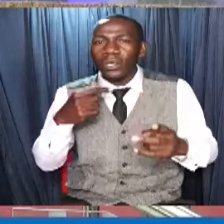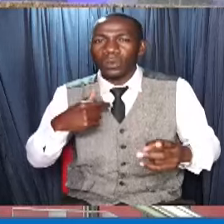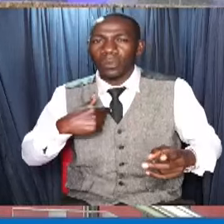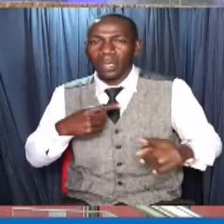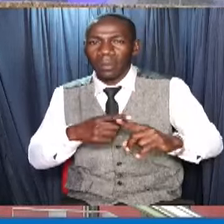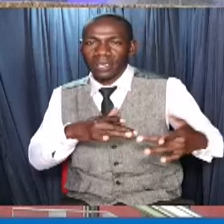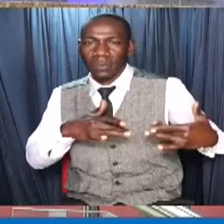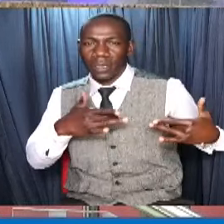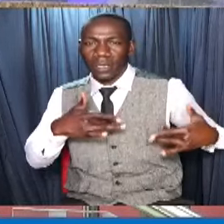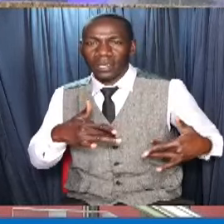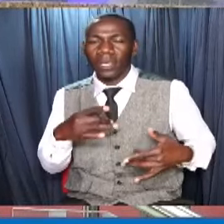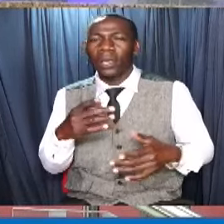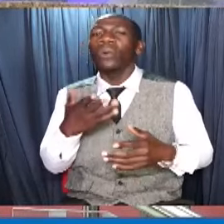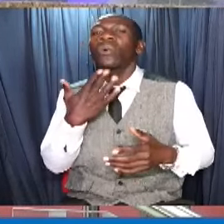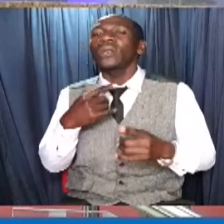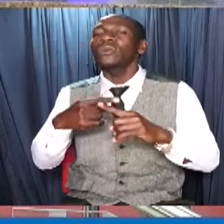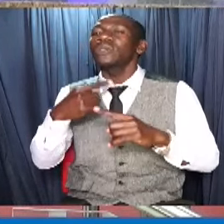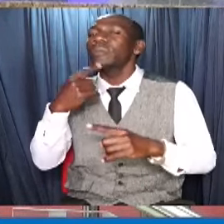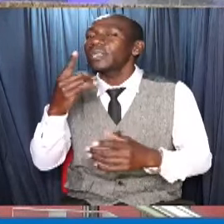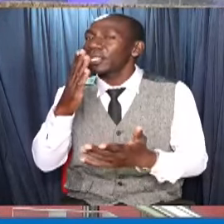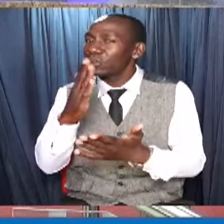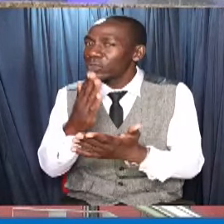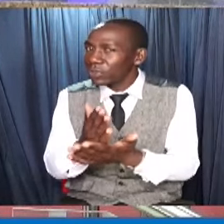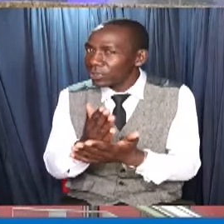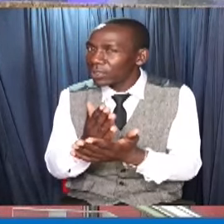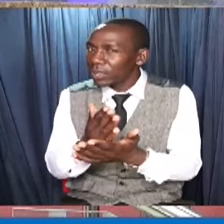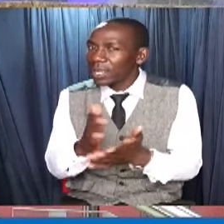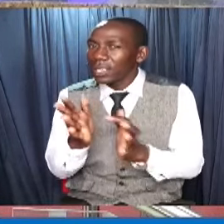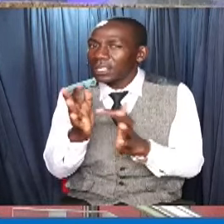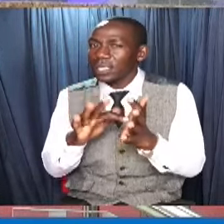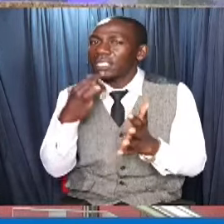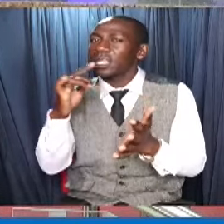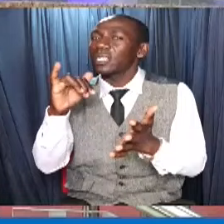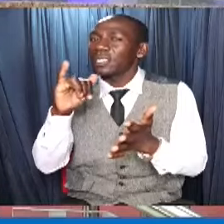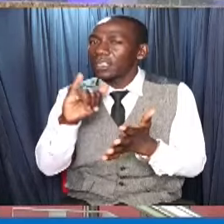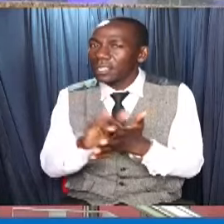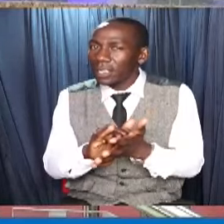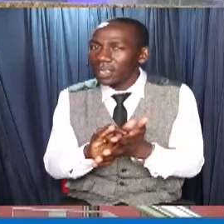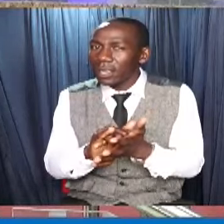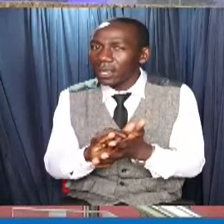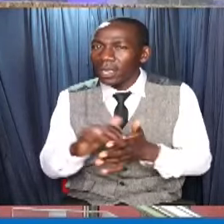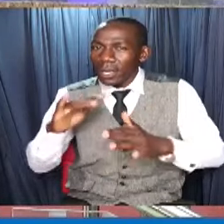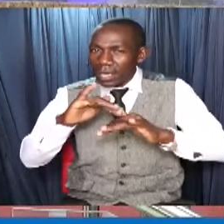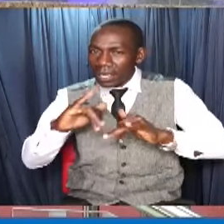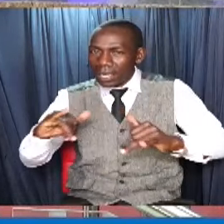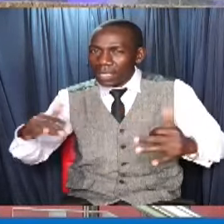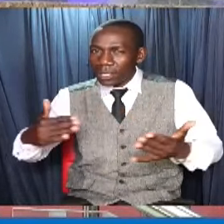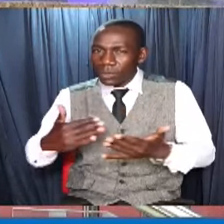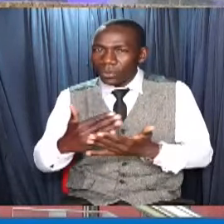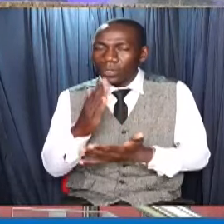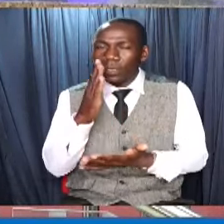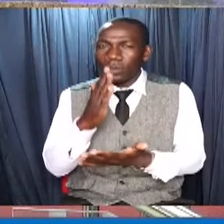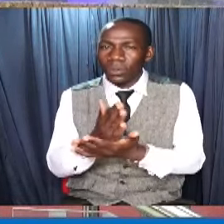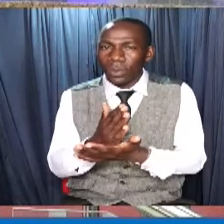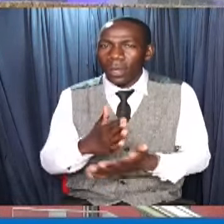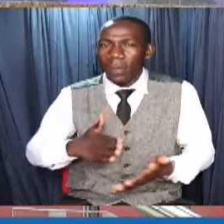that it's really the heart useme ile kweli let me just say the truth na Yesu alisema and Jesus said watakase kwa ile kweli cleanse them in the truth